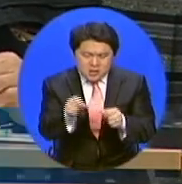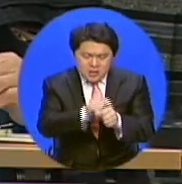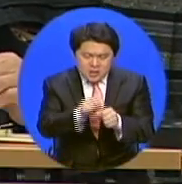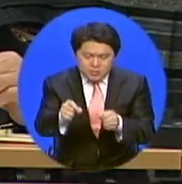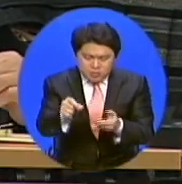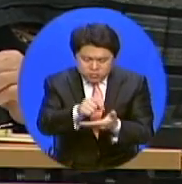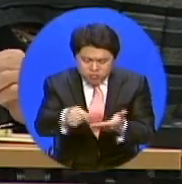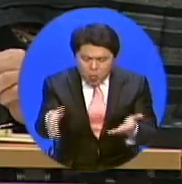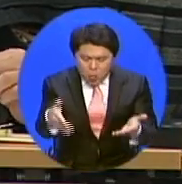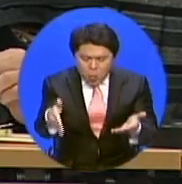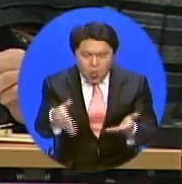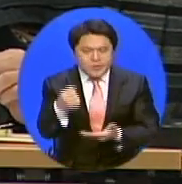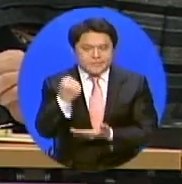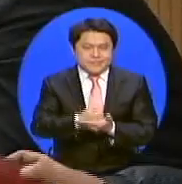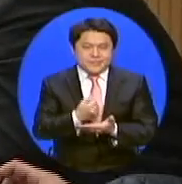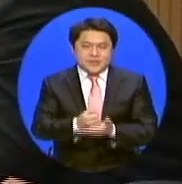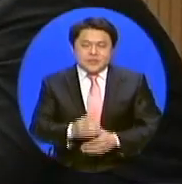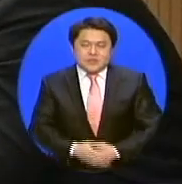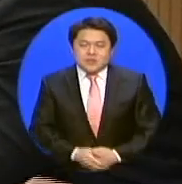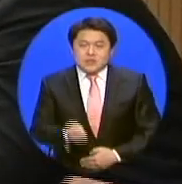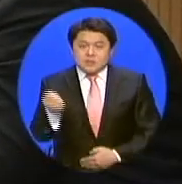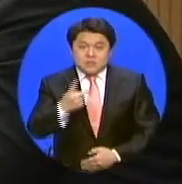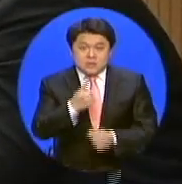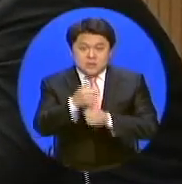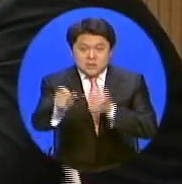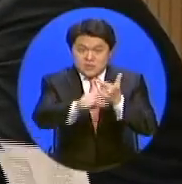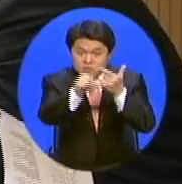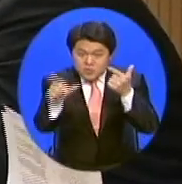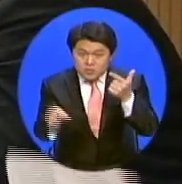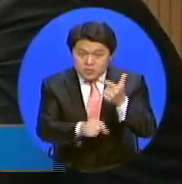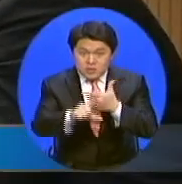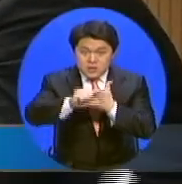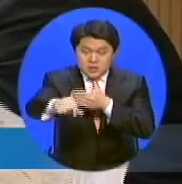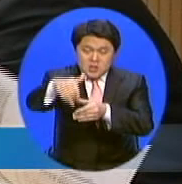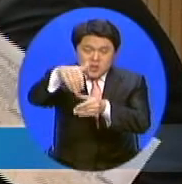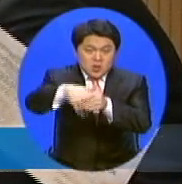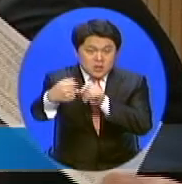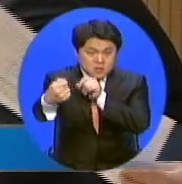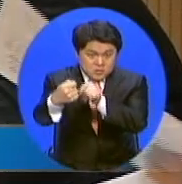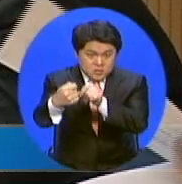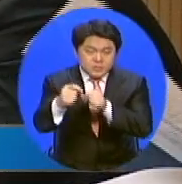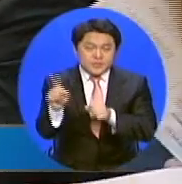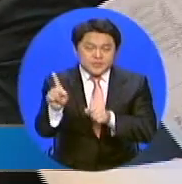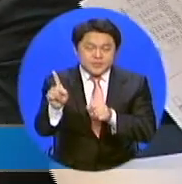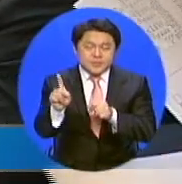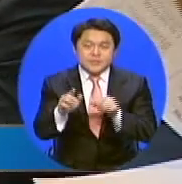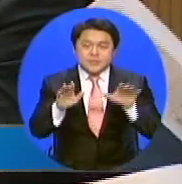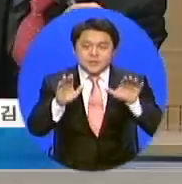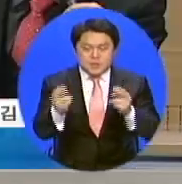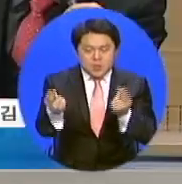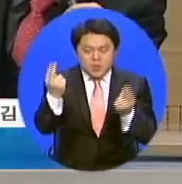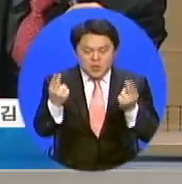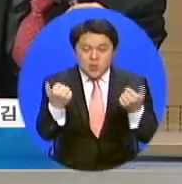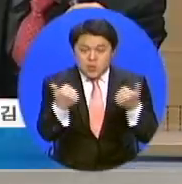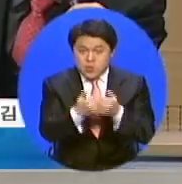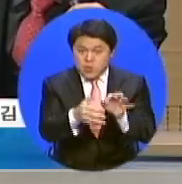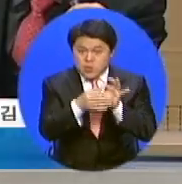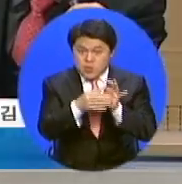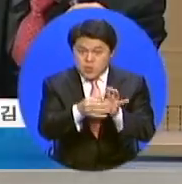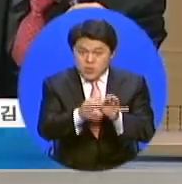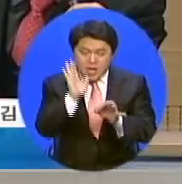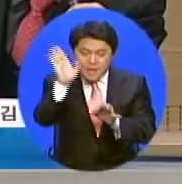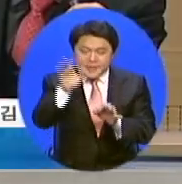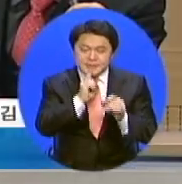좀 아쉽다라고 말씀. 한편 내년 6월 지방선거가 얼마 남지 않은 가운데 이번 비교 간담회가 확실한